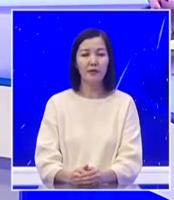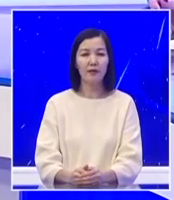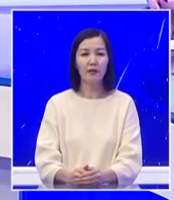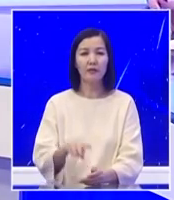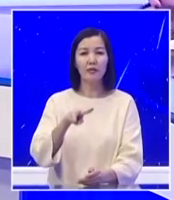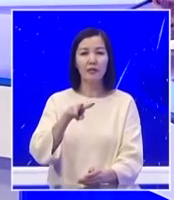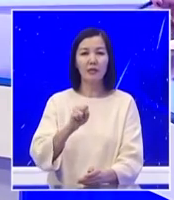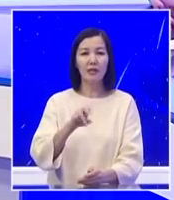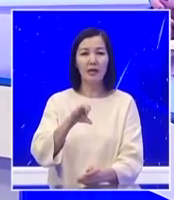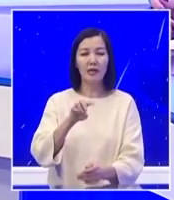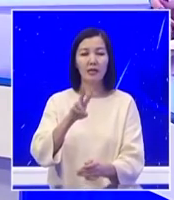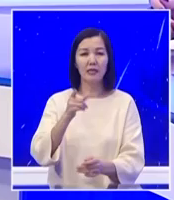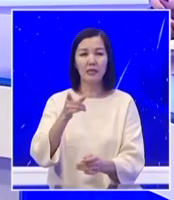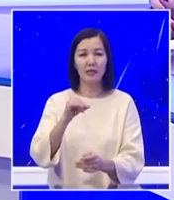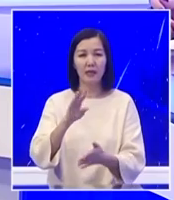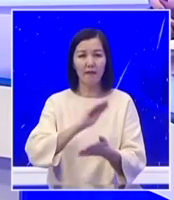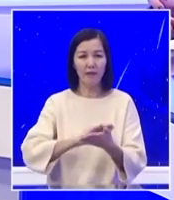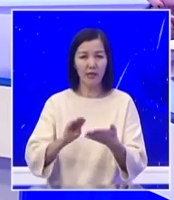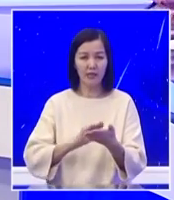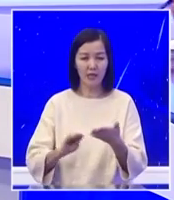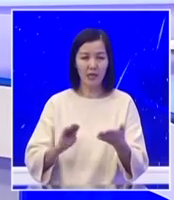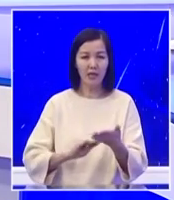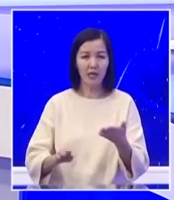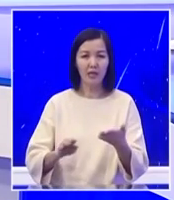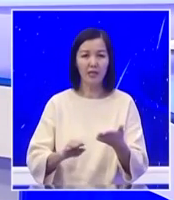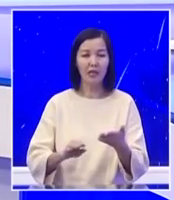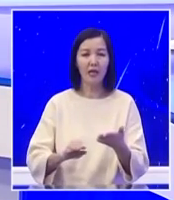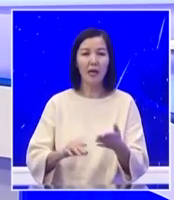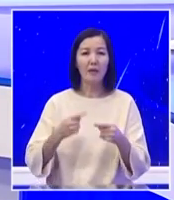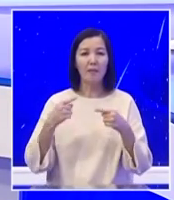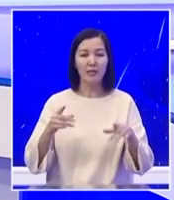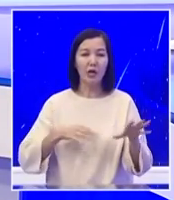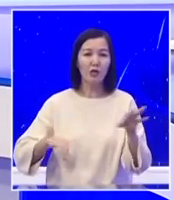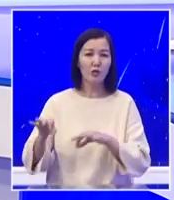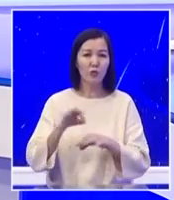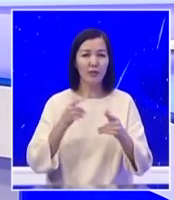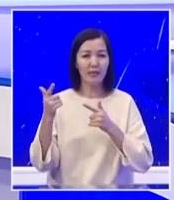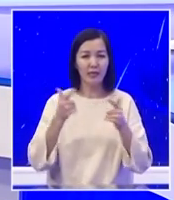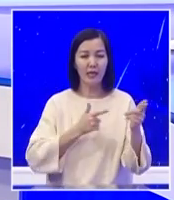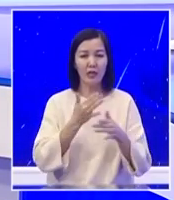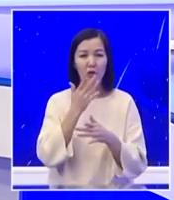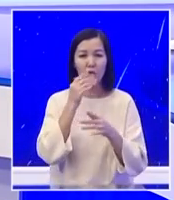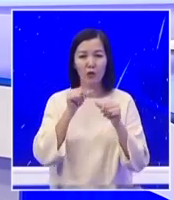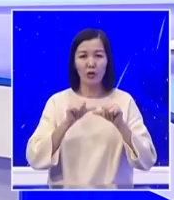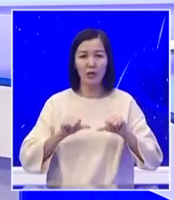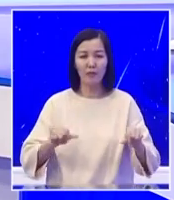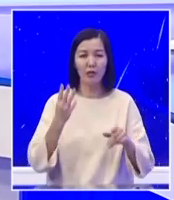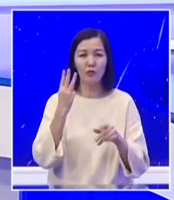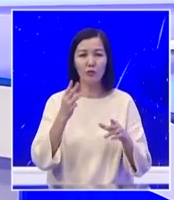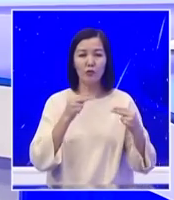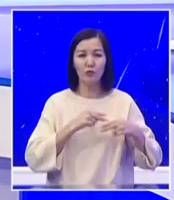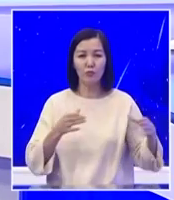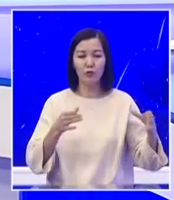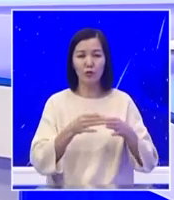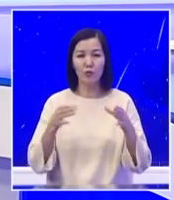Латын графикасына негізделген қазақ әліпбиі умлауты нұсқада болуы мүмкін. Себебі ұлттық комиссия жанындағы 4 жұмыс тобының